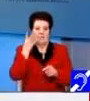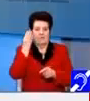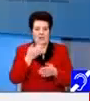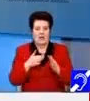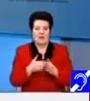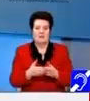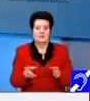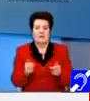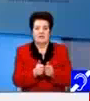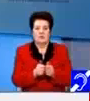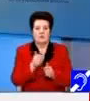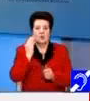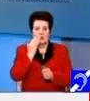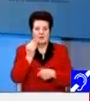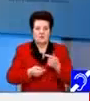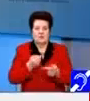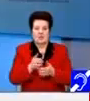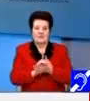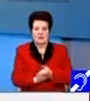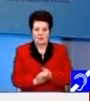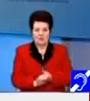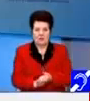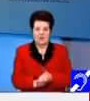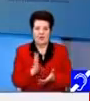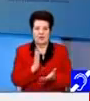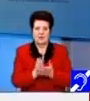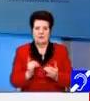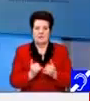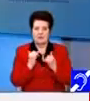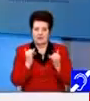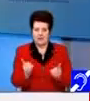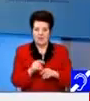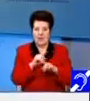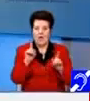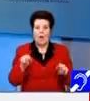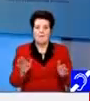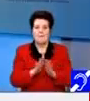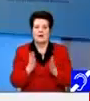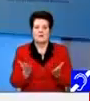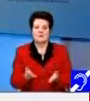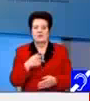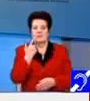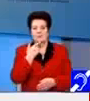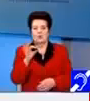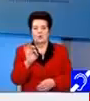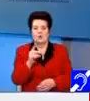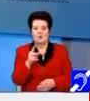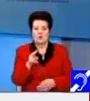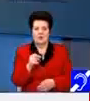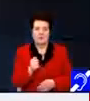România în cadrul campaniei Generația Unirii. Cui este dedicată pagina de astăzi, ne spune Olga Tverdohleb. Olga, te